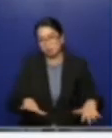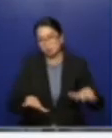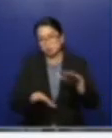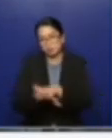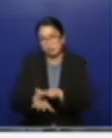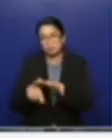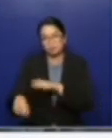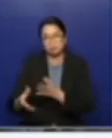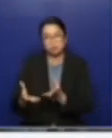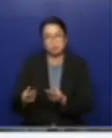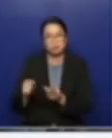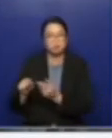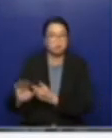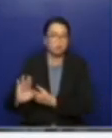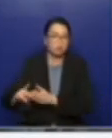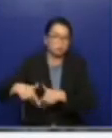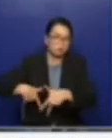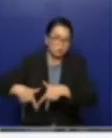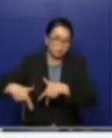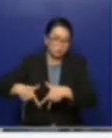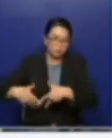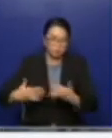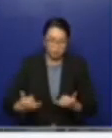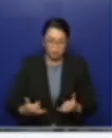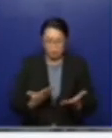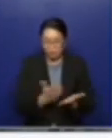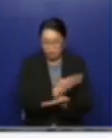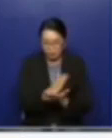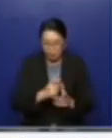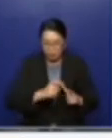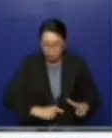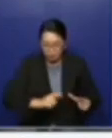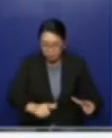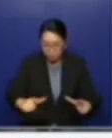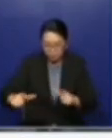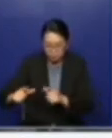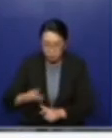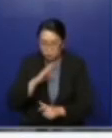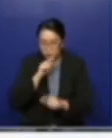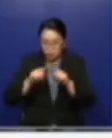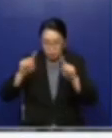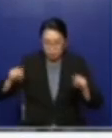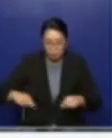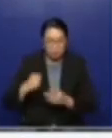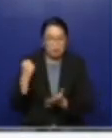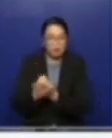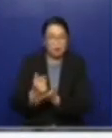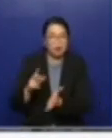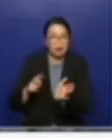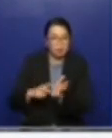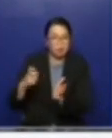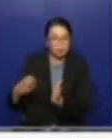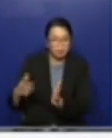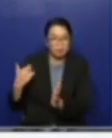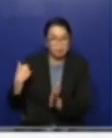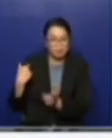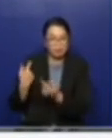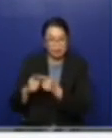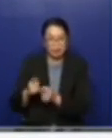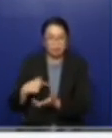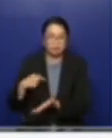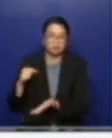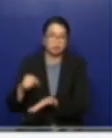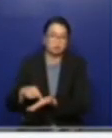อนครับเมื่อที่เป็นบล็อกเป็นแผนก็สามารถไปกู้เงินจับทกสได้แต่ต้องใช้นี่แต่ปรากฏว่